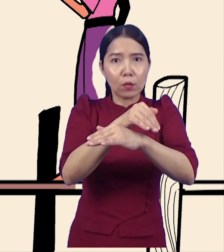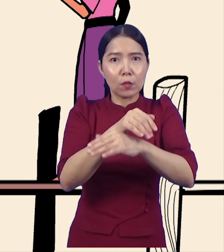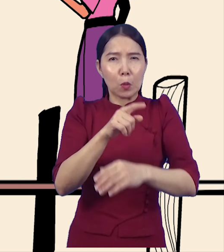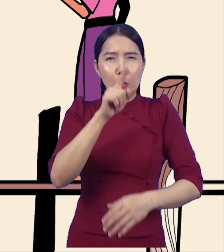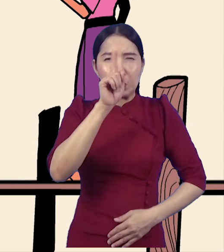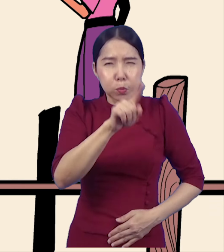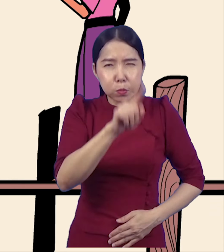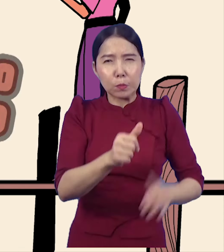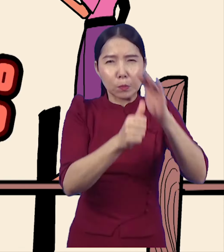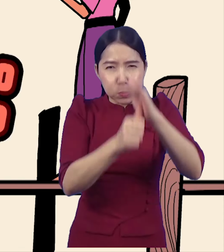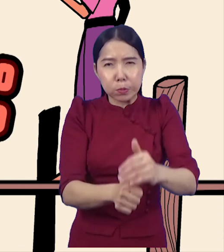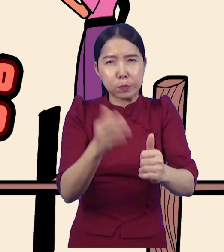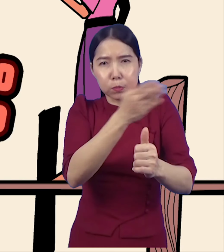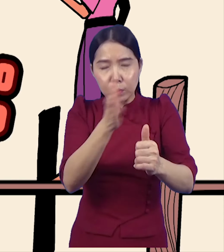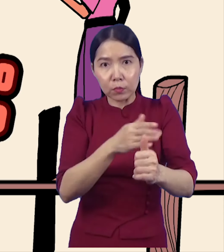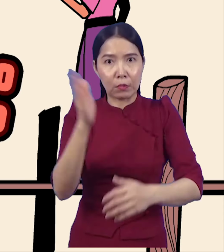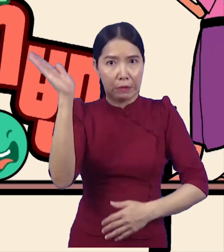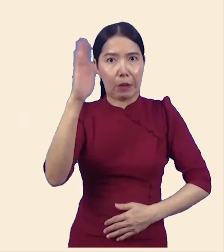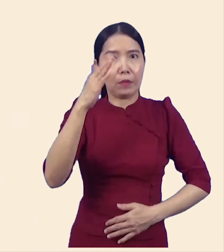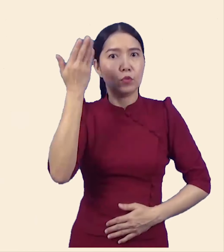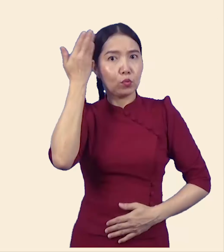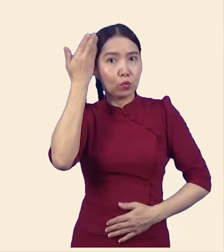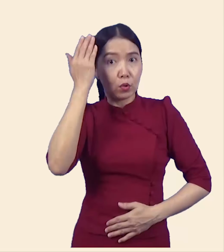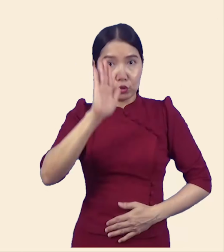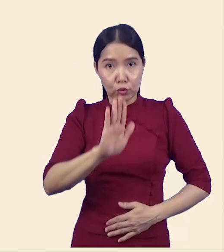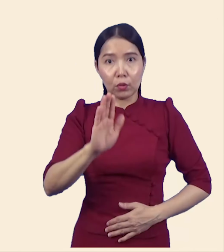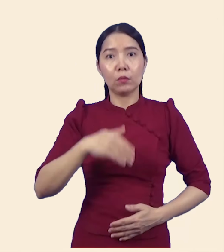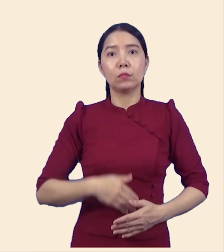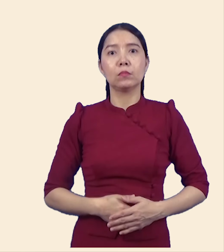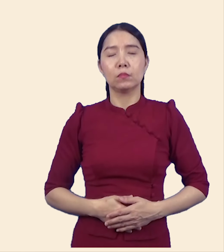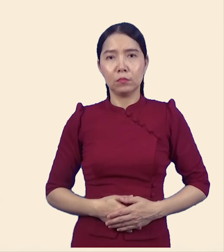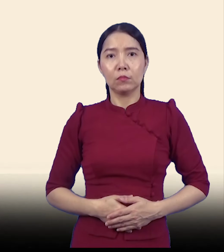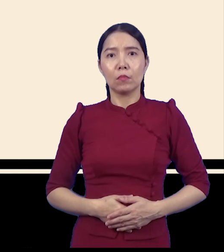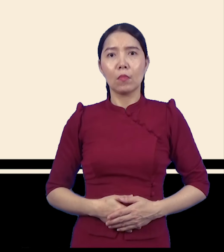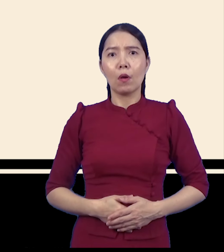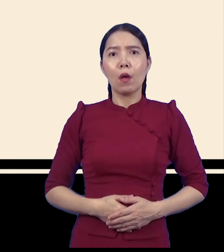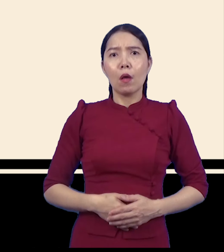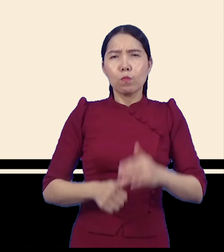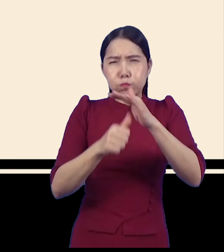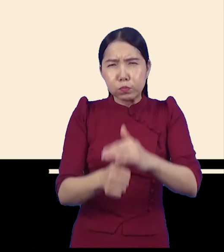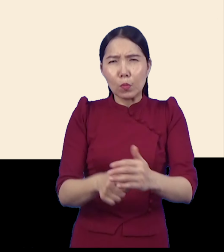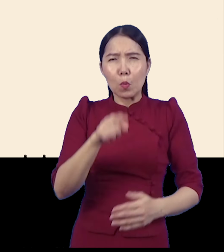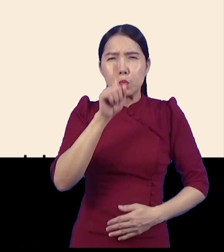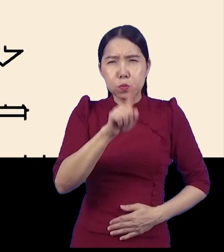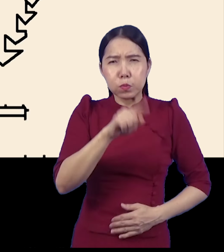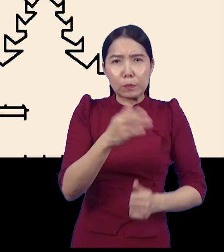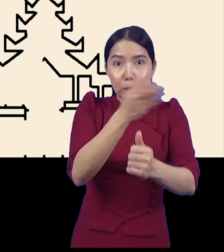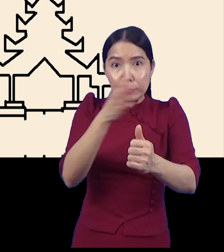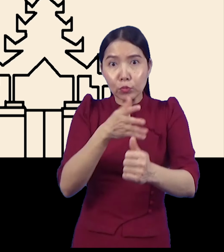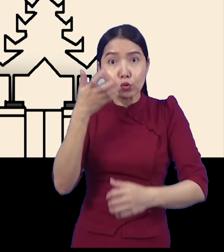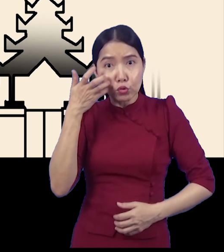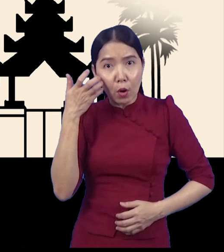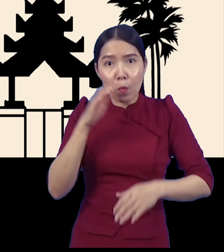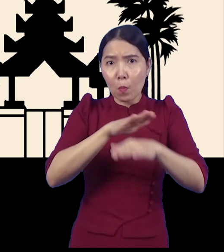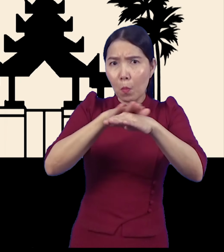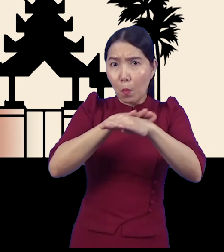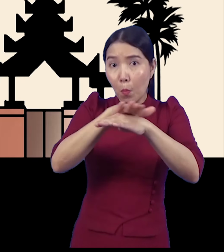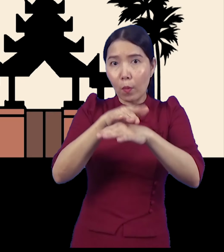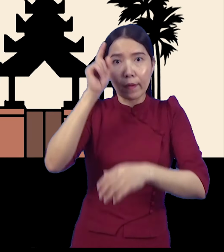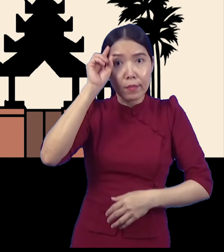ကြာရှည်တည်ရှိနေသောလူမှုရေးပြဿနာလက်နက်ကင်ပြိပခနဲ့ရက်ရွာသမိုင်းကြောင်းများနဲ့ဆက်ဆက်နေခြင်းဖြစ်ကြောင်းကိုလ